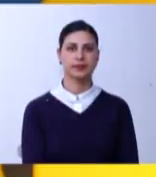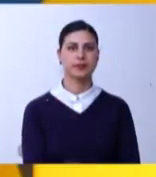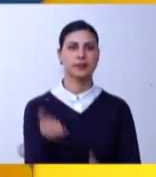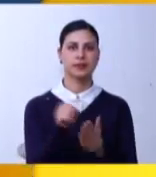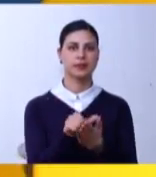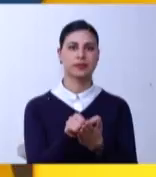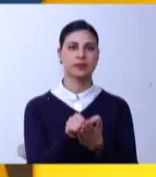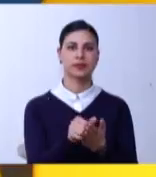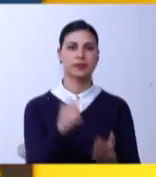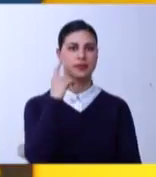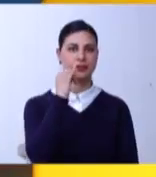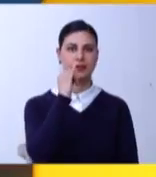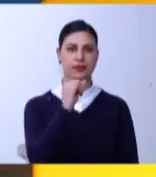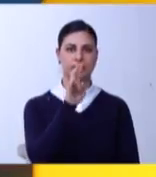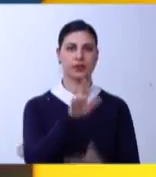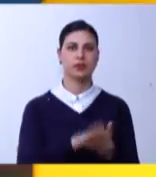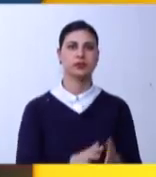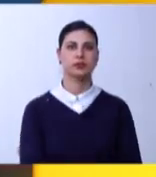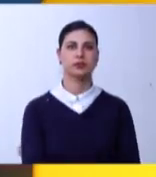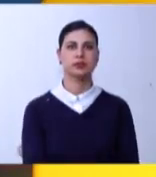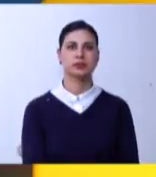არ ვიცი, მაყურებელს არ ესმის ეთქობა ჩვენი ხმა.